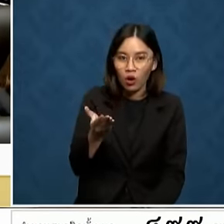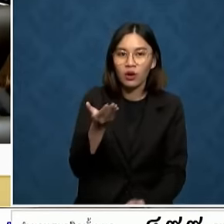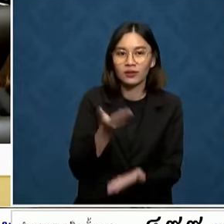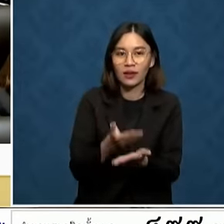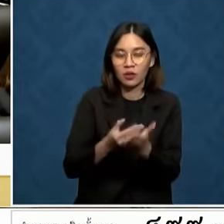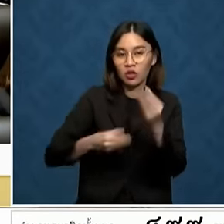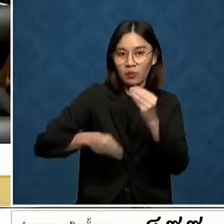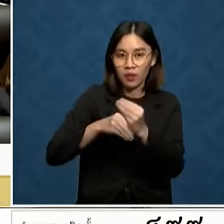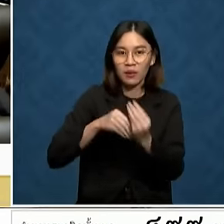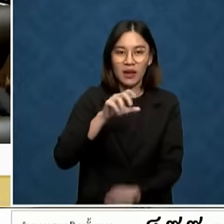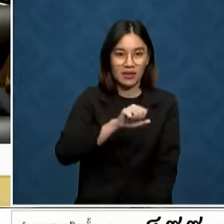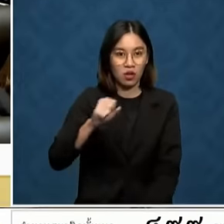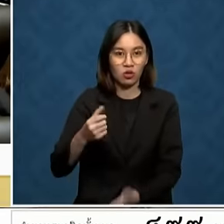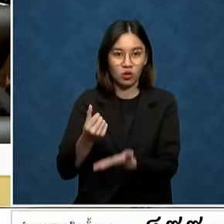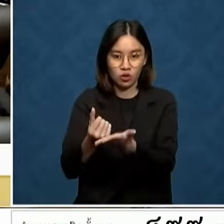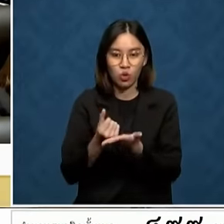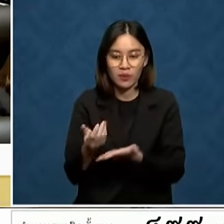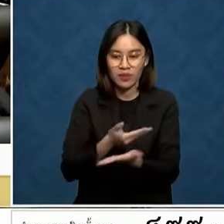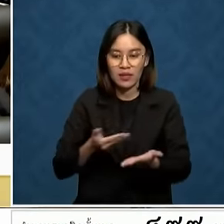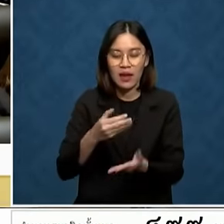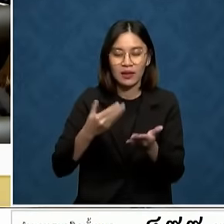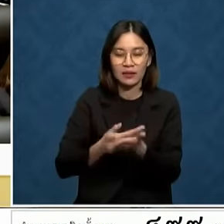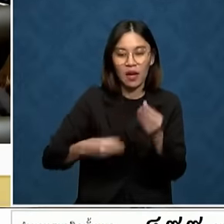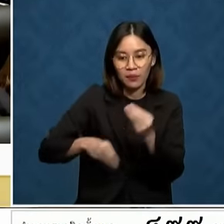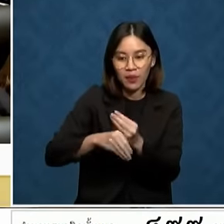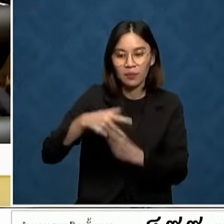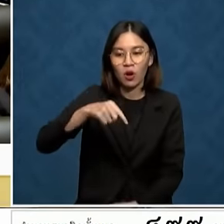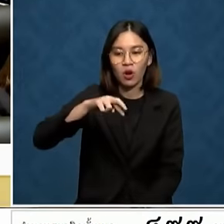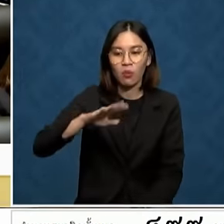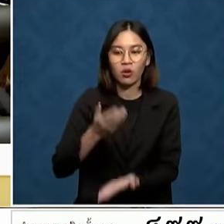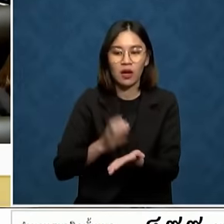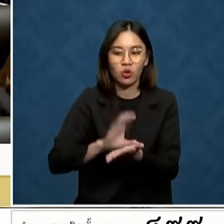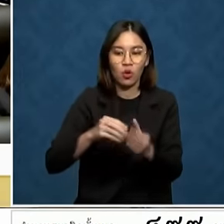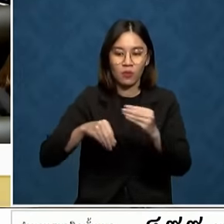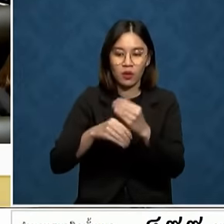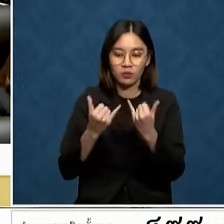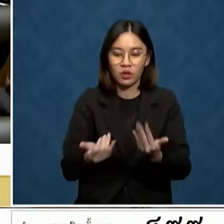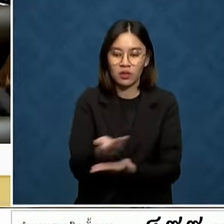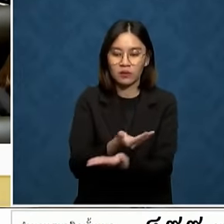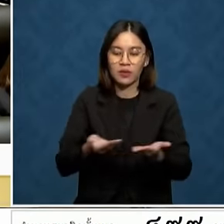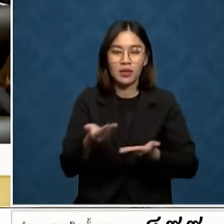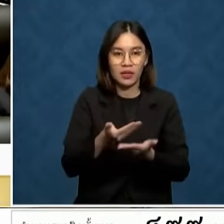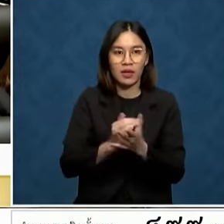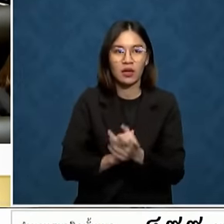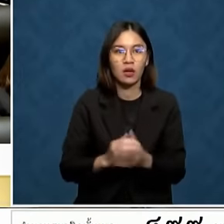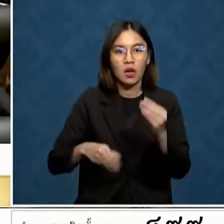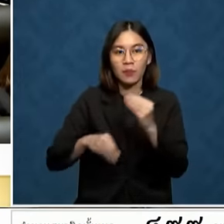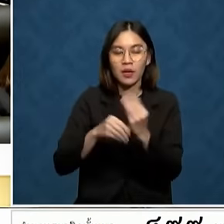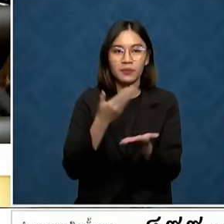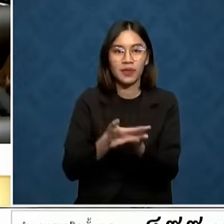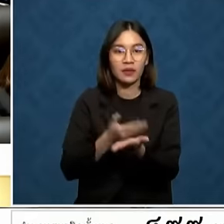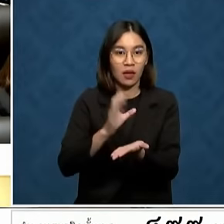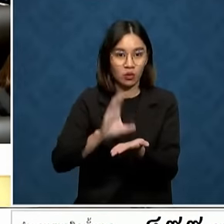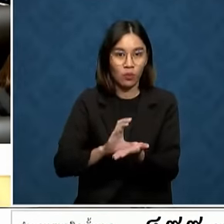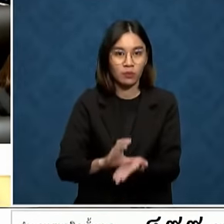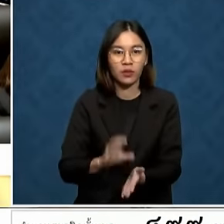นครัให้สภาษเติมเงินใหทานไปใช้อีกผ่านการออกพรบองบเพิมเติม ที่เรากำลพิ yay improvedนะเวลานี้ เพื่เพิ่มกรอบวงเงินคร